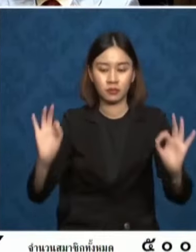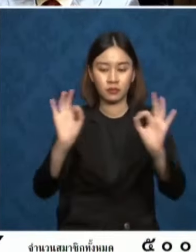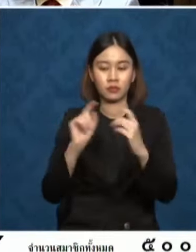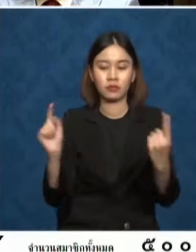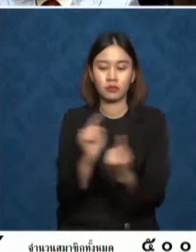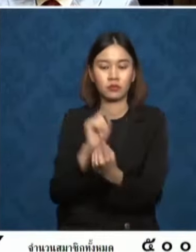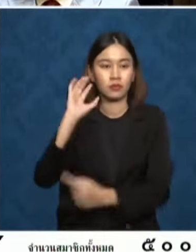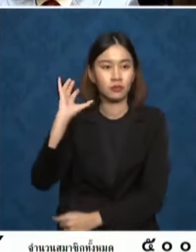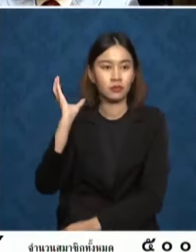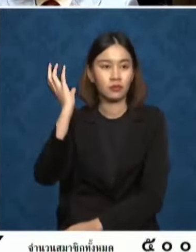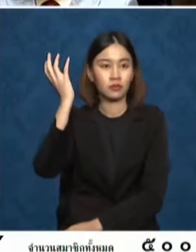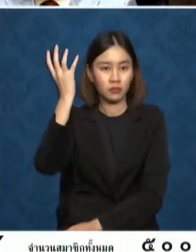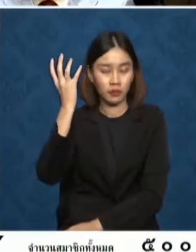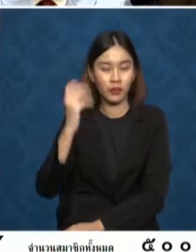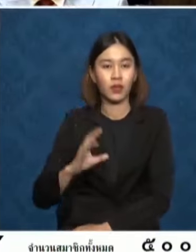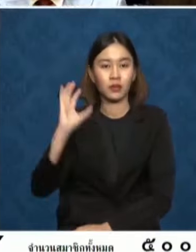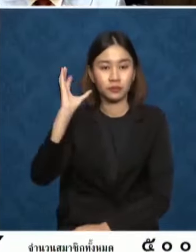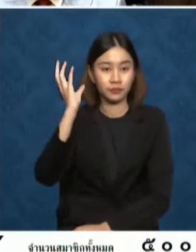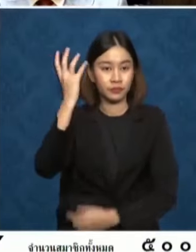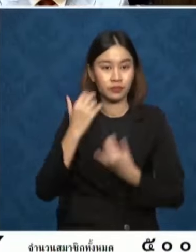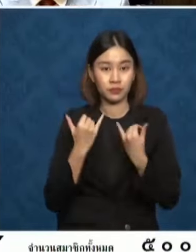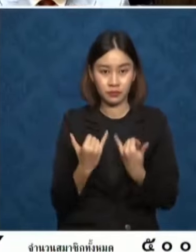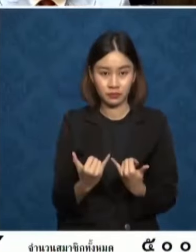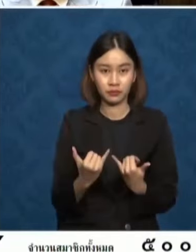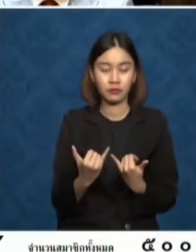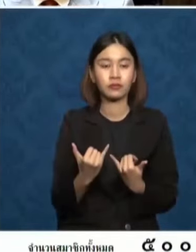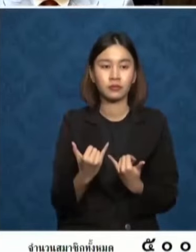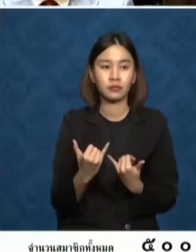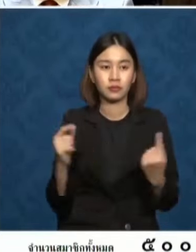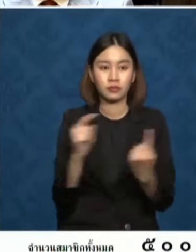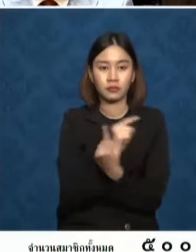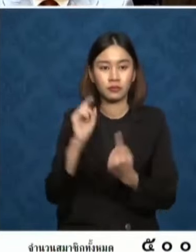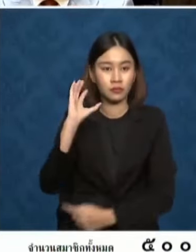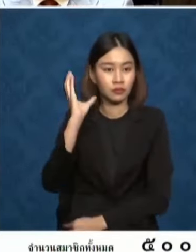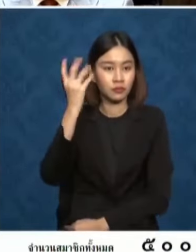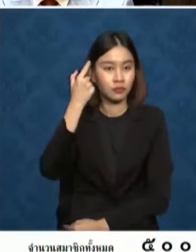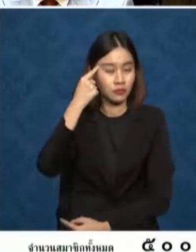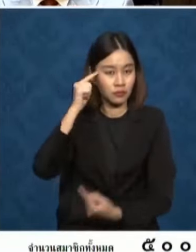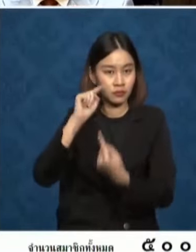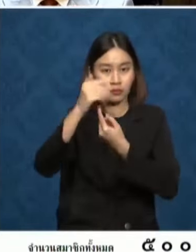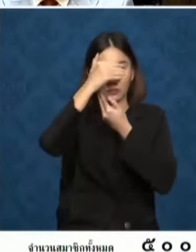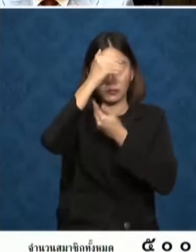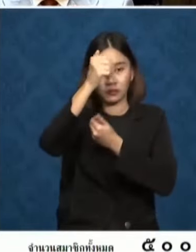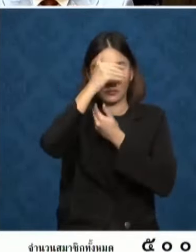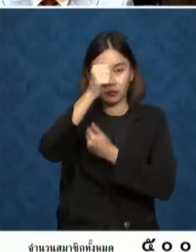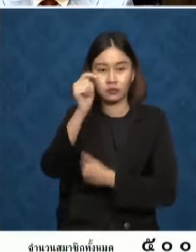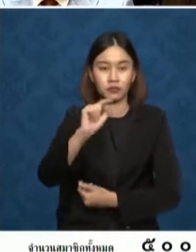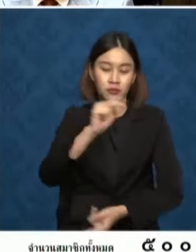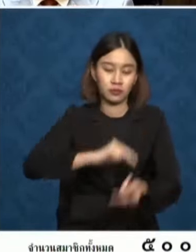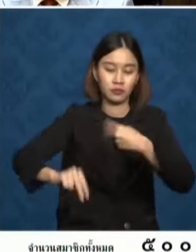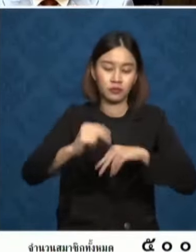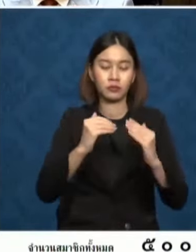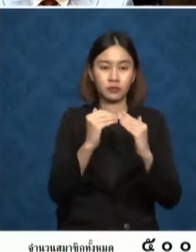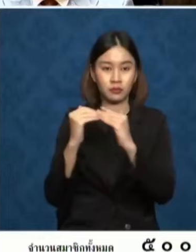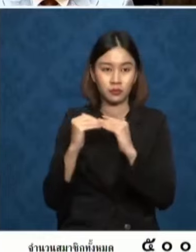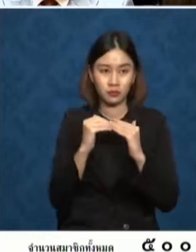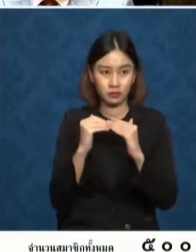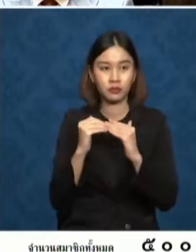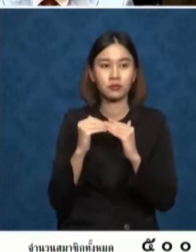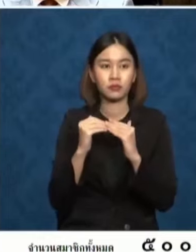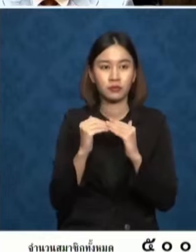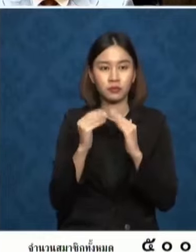สังคมโลกในยุคสมัยปัจจุบันสังคมโลกให้ความสนใจกับการคุ้มครองสิทธิ